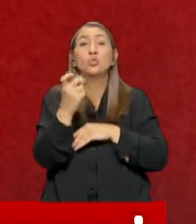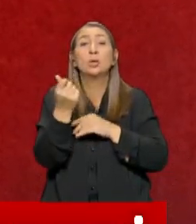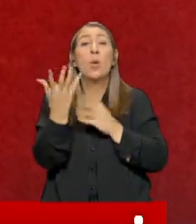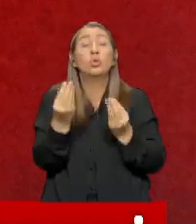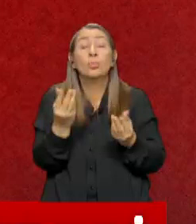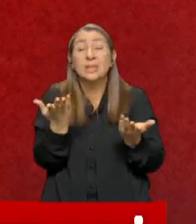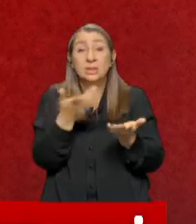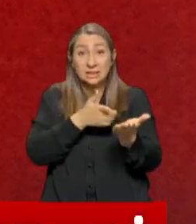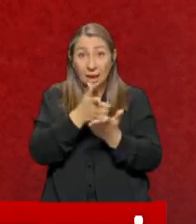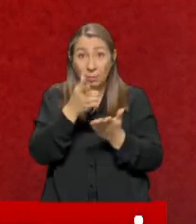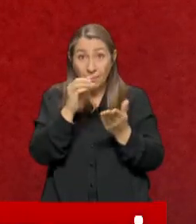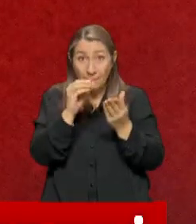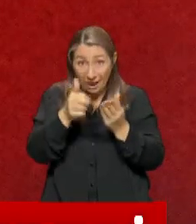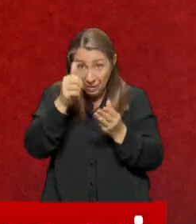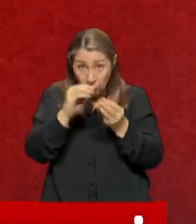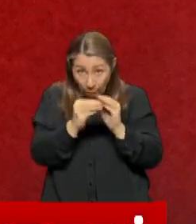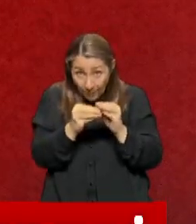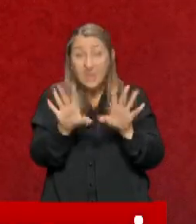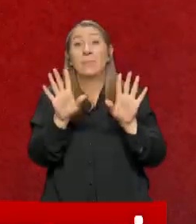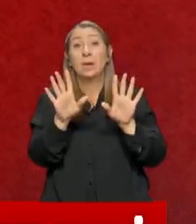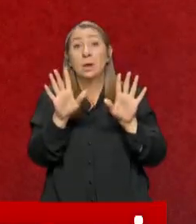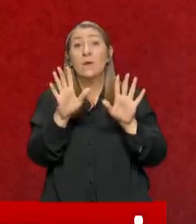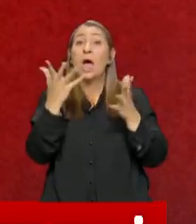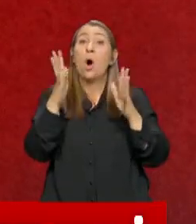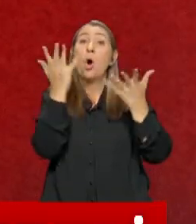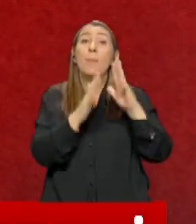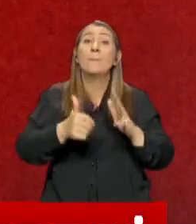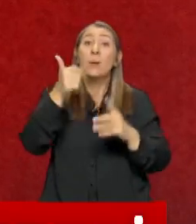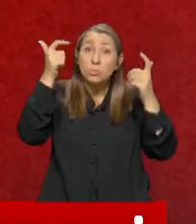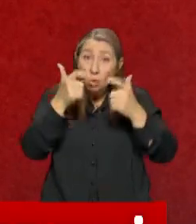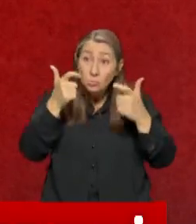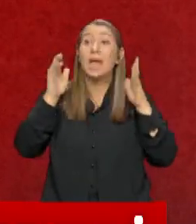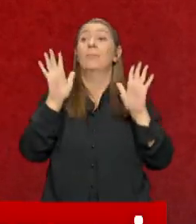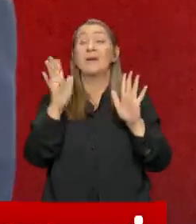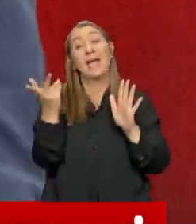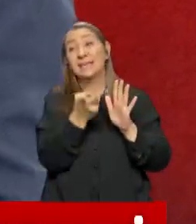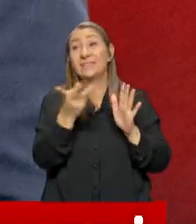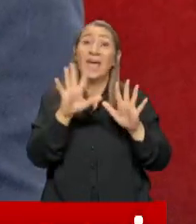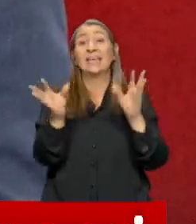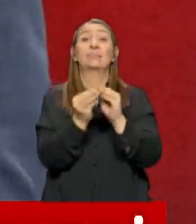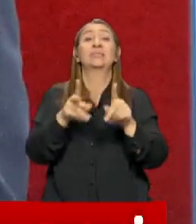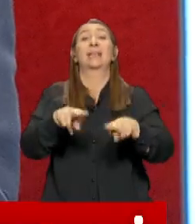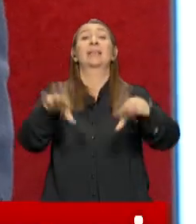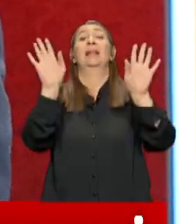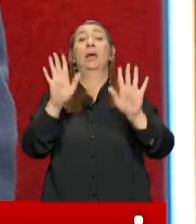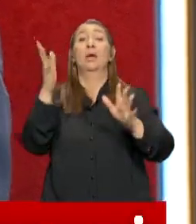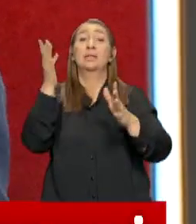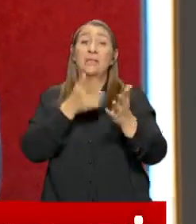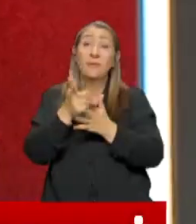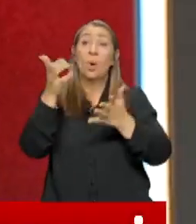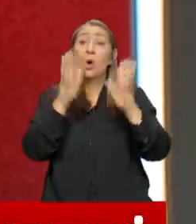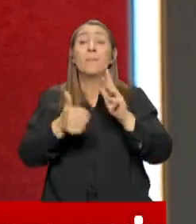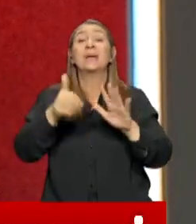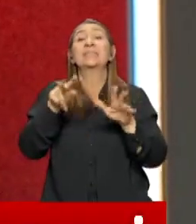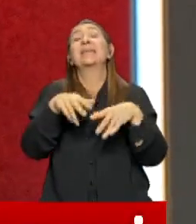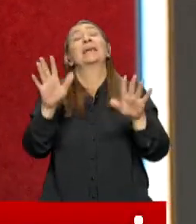bu tarım bakanının sorunu mu değil mi veya orman bakanının ve her ikisi de ya da ikisi birden değil tarım veya orman Bakanı ya